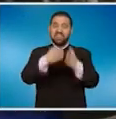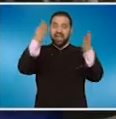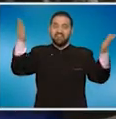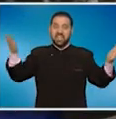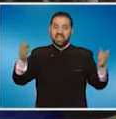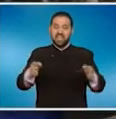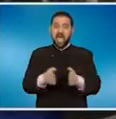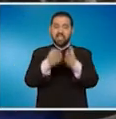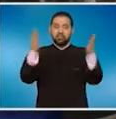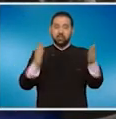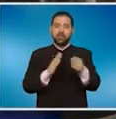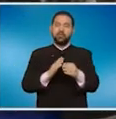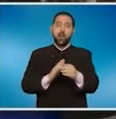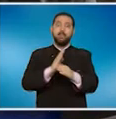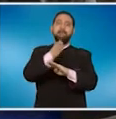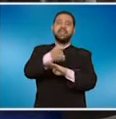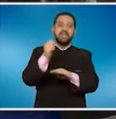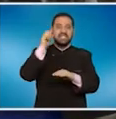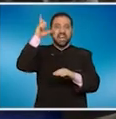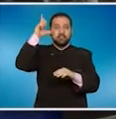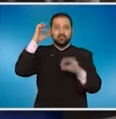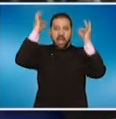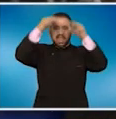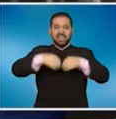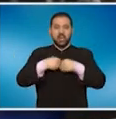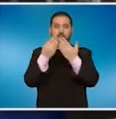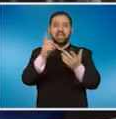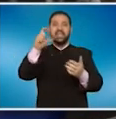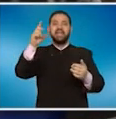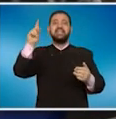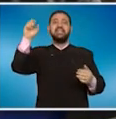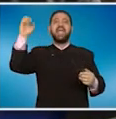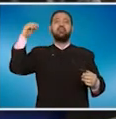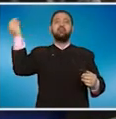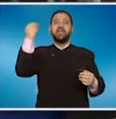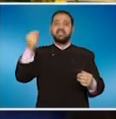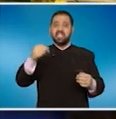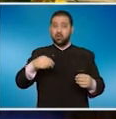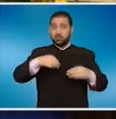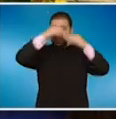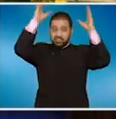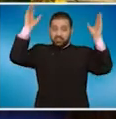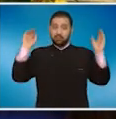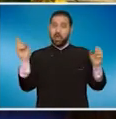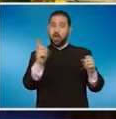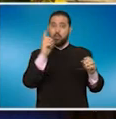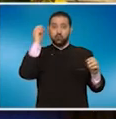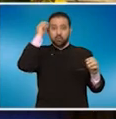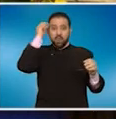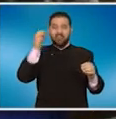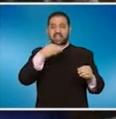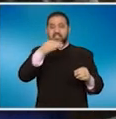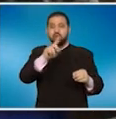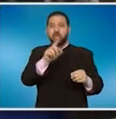descoperirea Apocalipsis lui Iisus Hristos. Deci nu de la oameni. Deci Sfântul Pavel spune aici, lupta noastră nu este cu oamenii. Noi nu